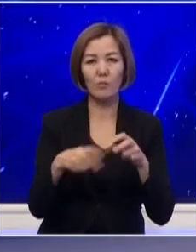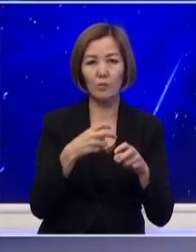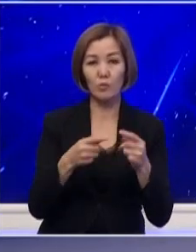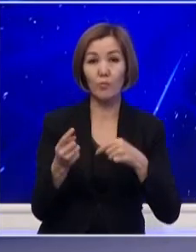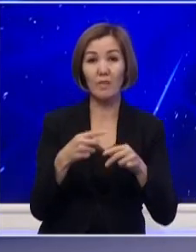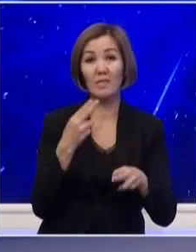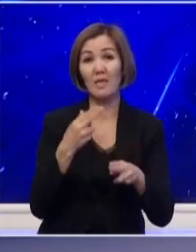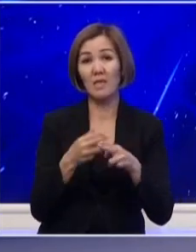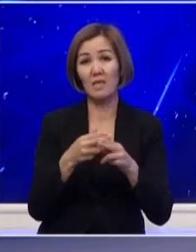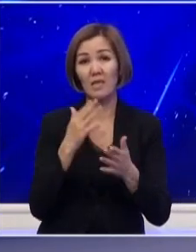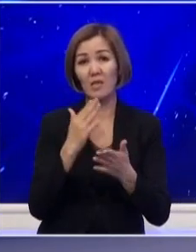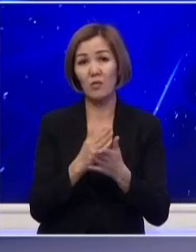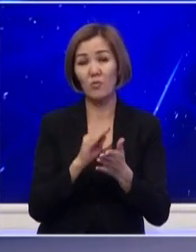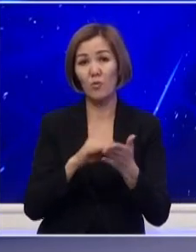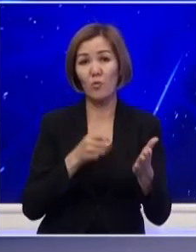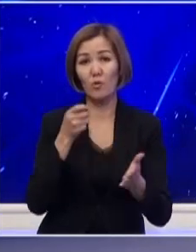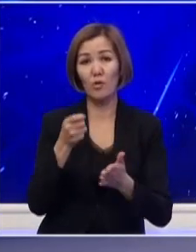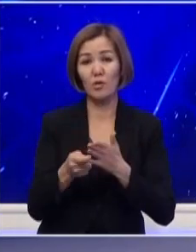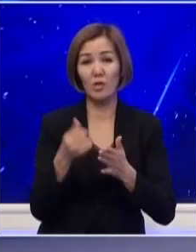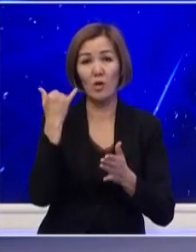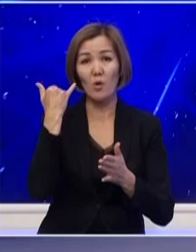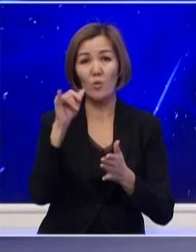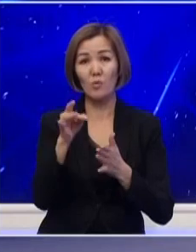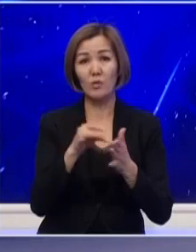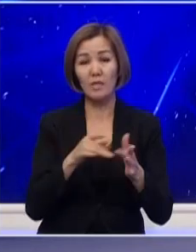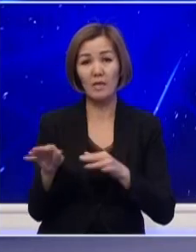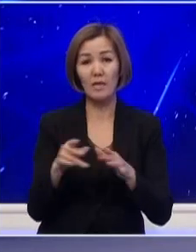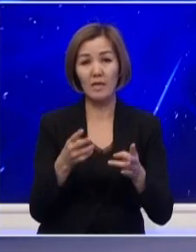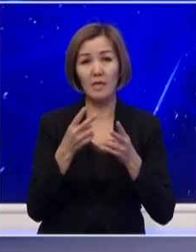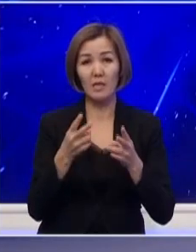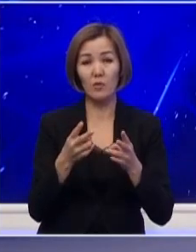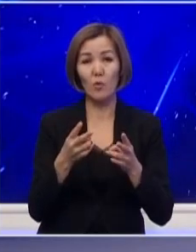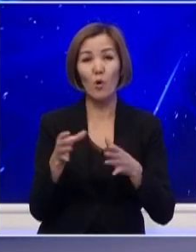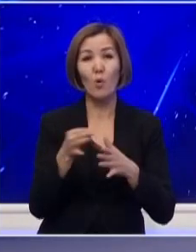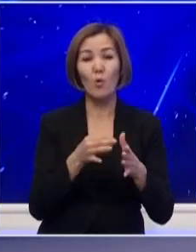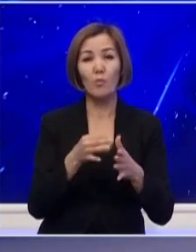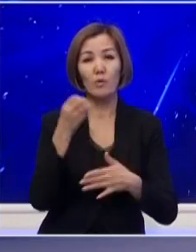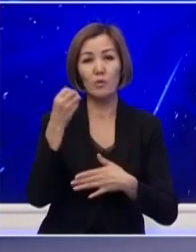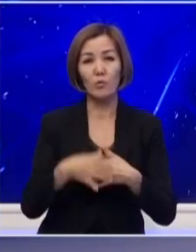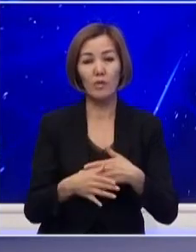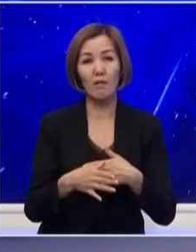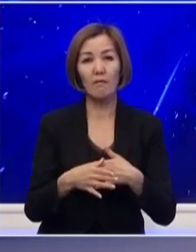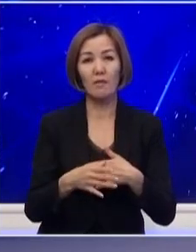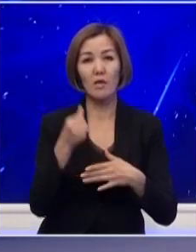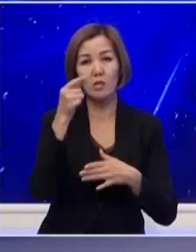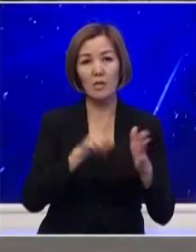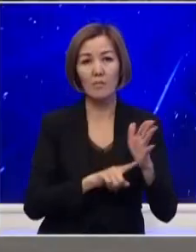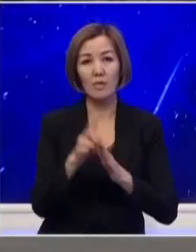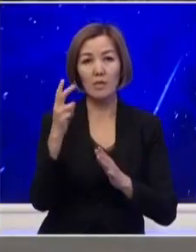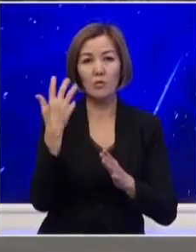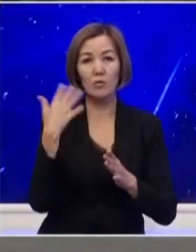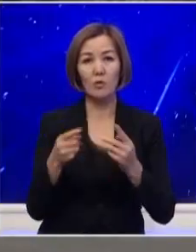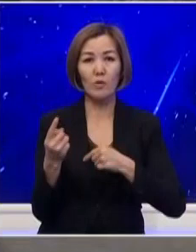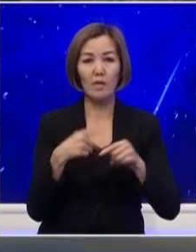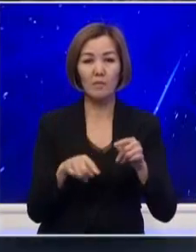және бизнеске кедергі келтіру туралы өтініштер мен қоңырауларға жедел әрекет ету. Облыс орталығында жыл басынан 250-ден аса